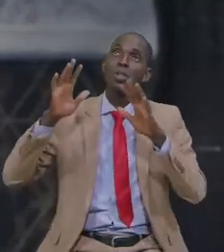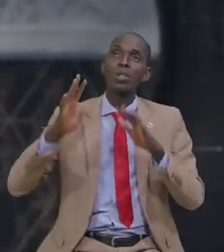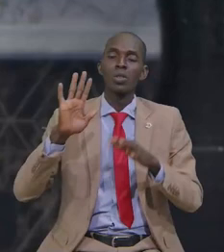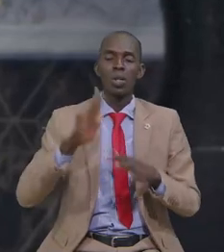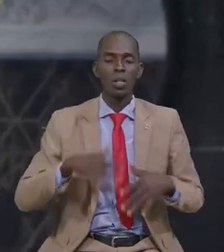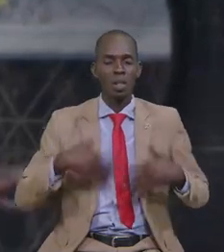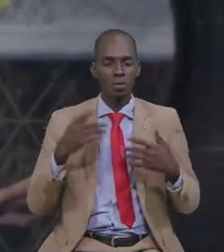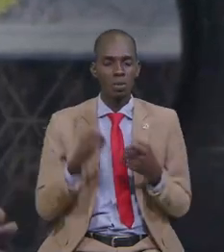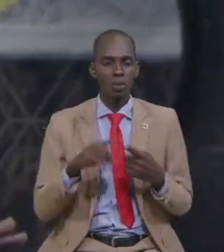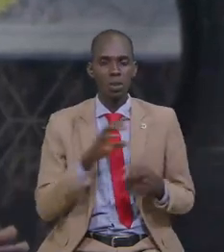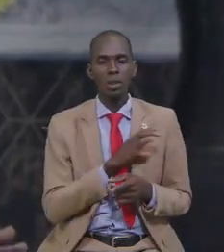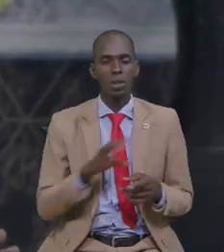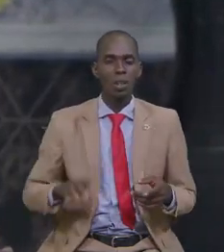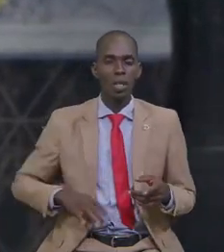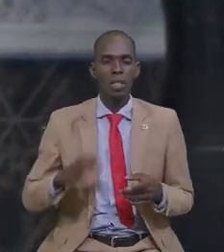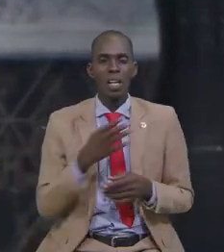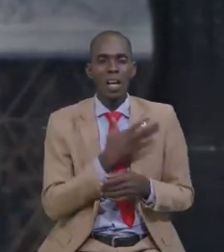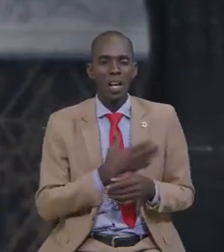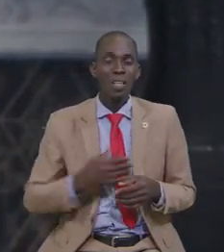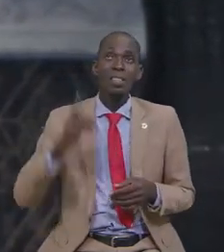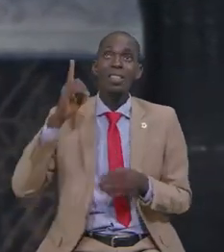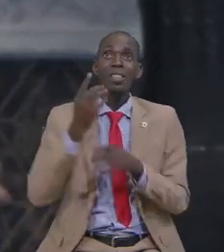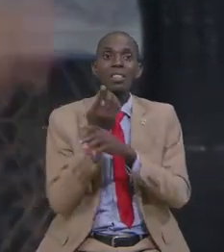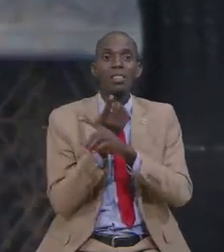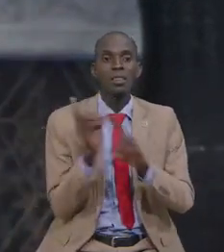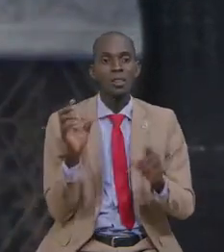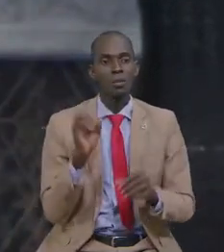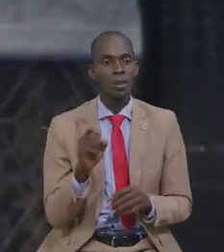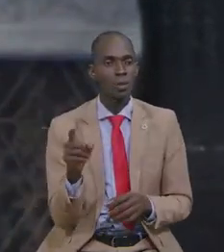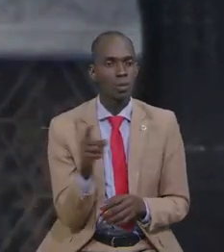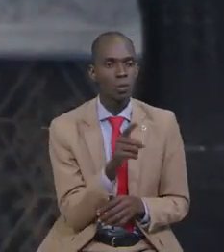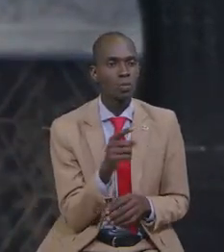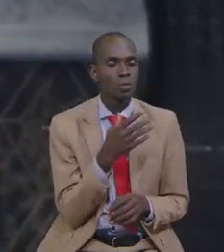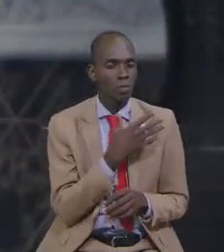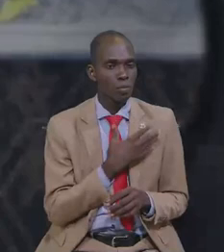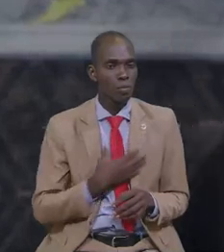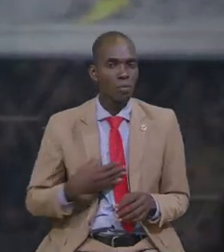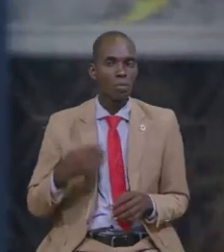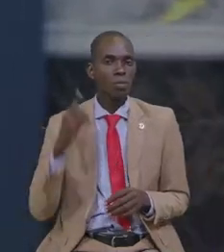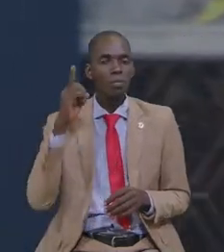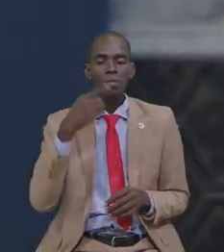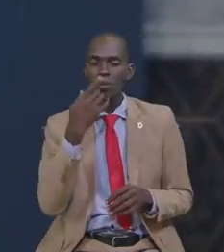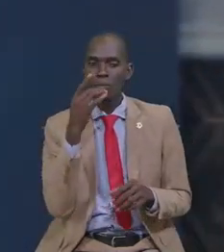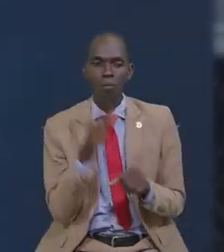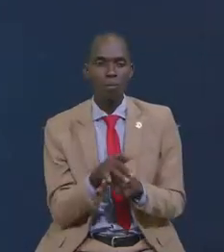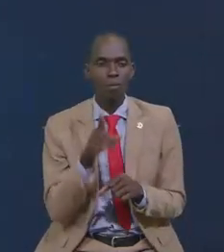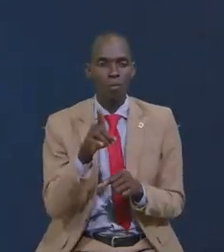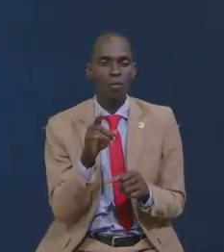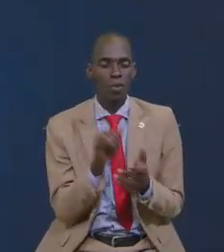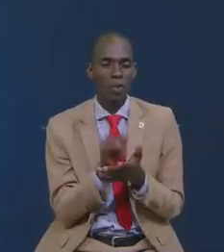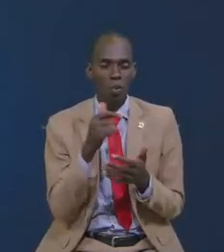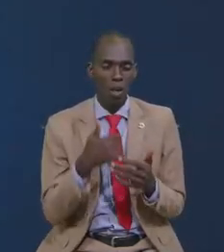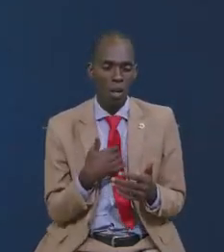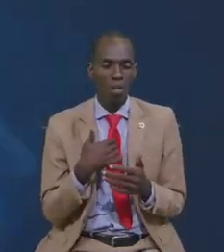donnez votre vie à Christ et il vous délivre. Et il dit, vous avez la